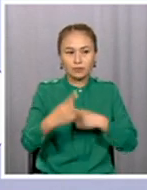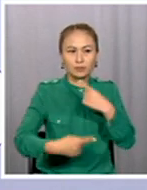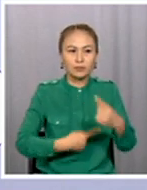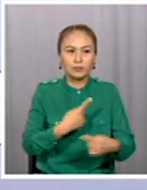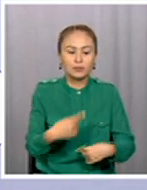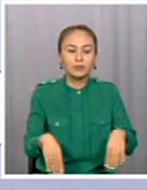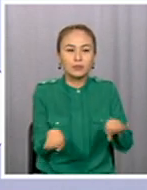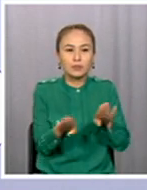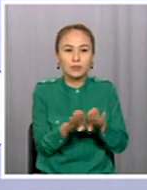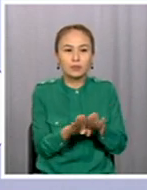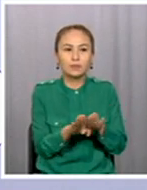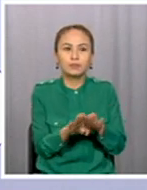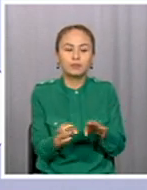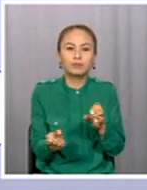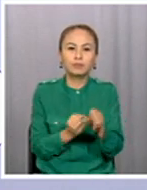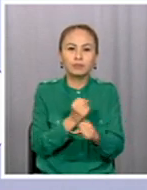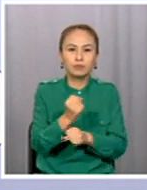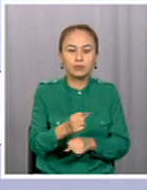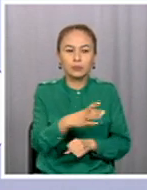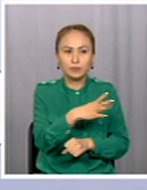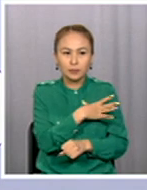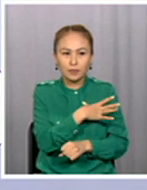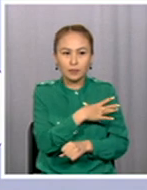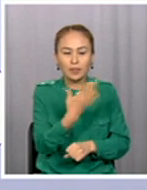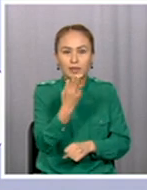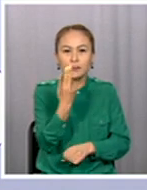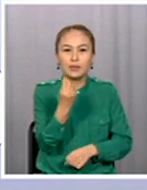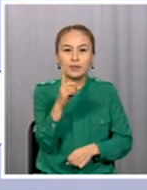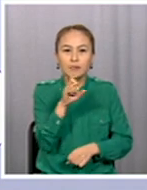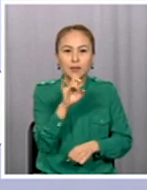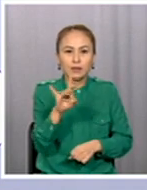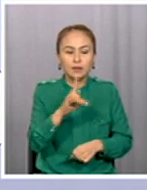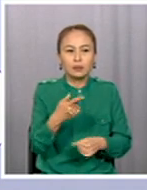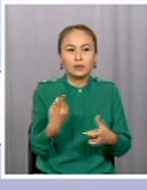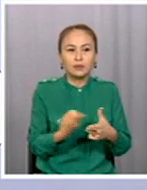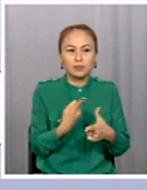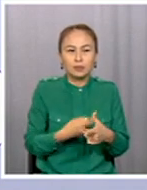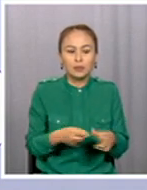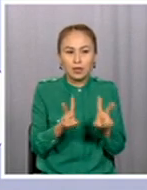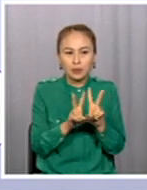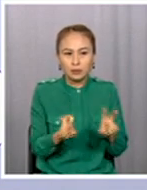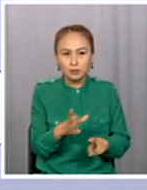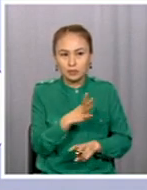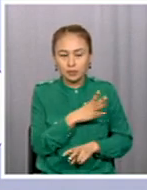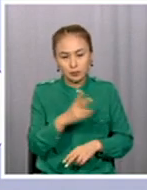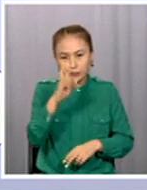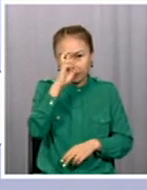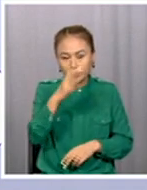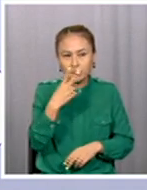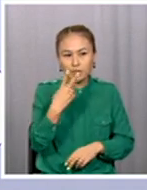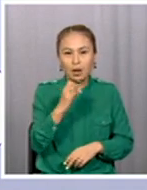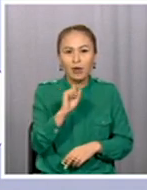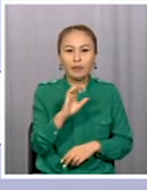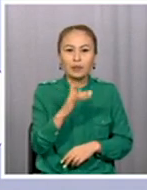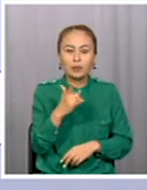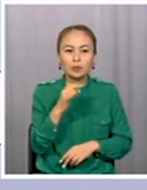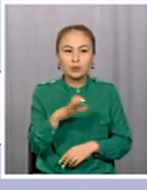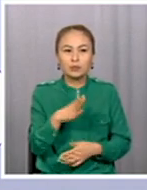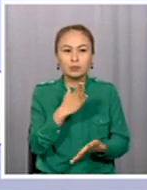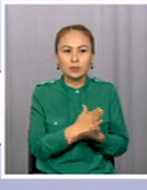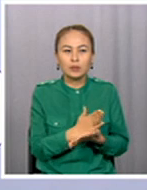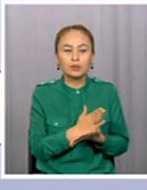ерушілерді ізбасарларын тағайындады. Оларды цезарлар деп атады. Демек, мемлекетте 2 август бар мемлекет